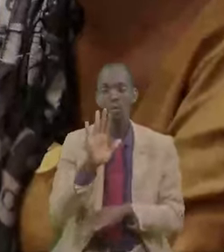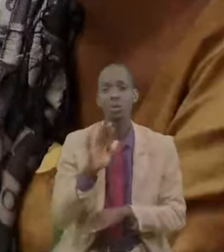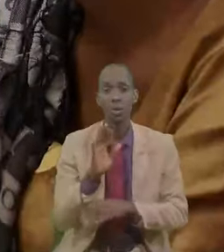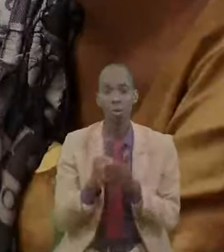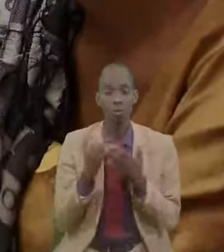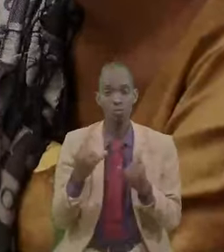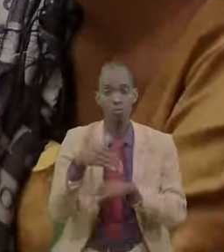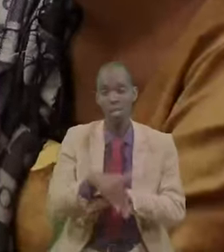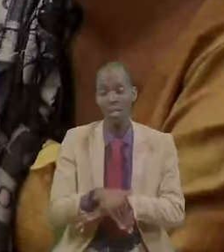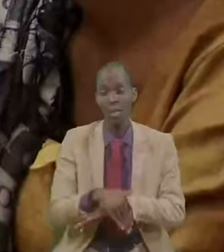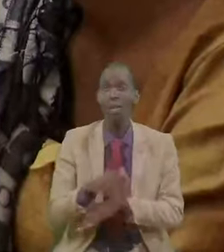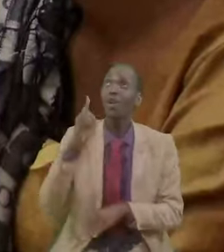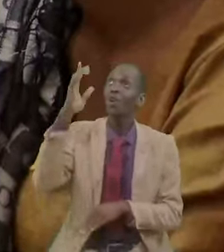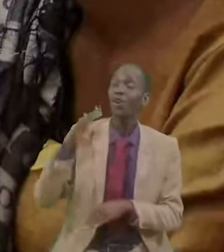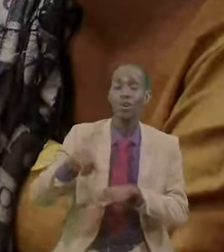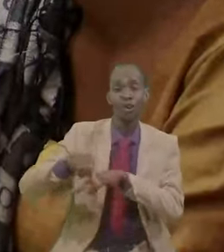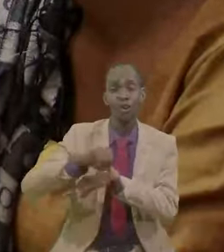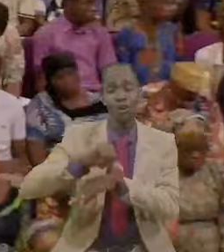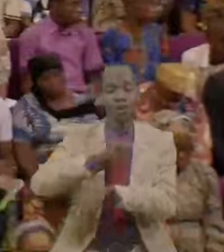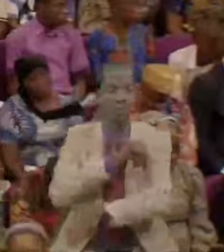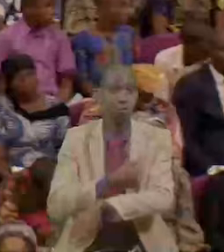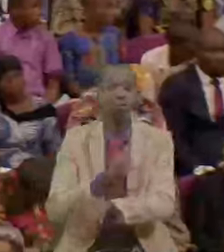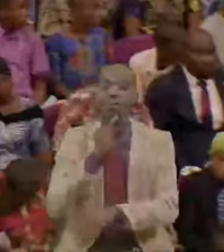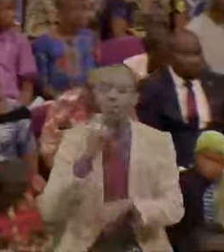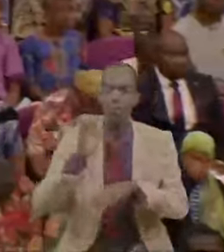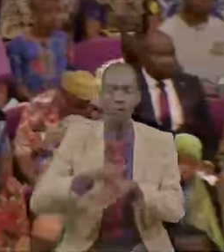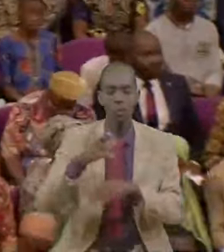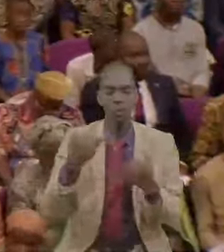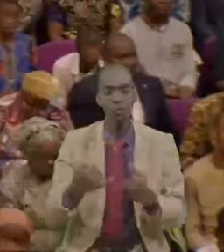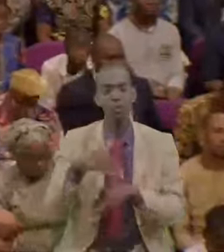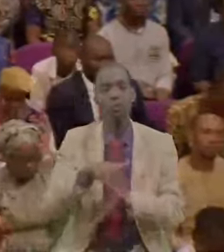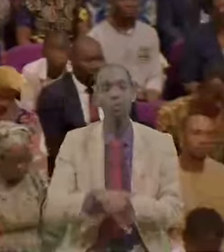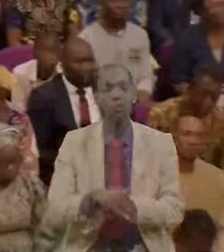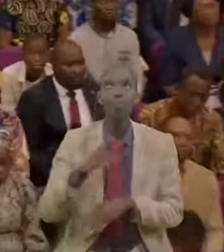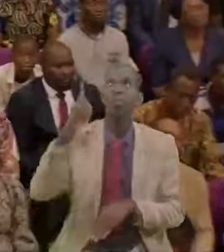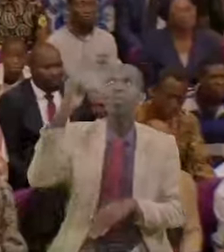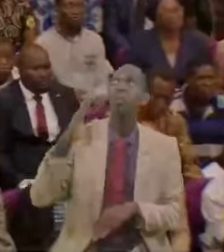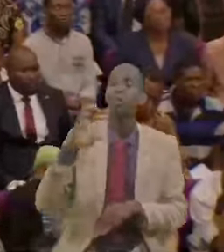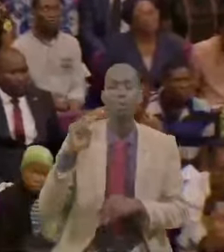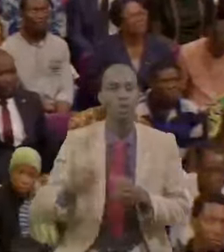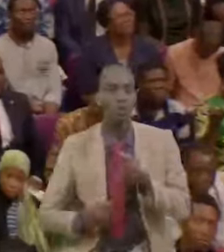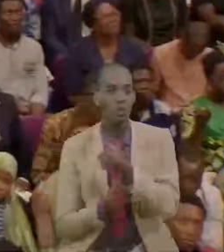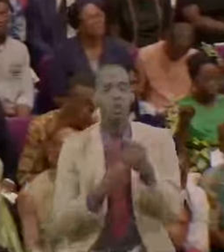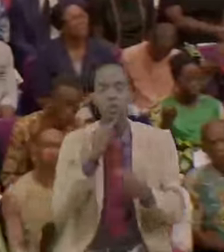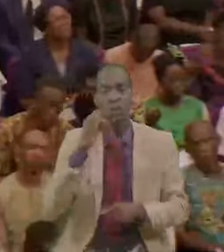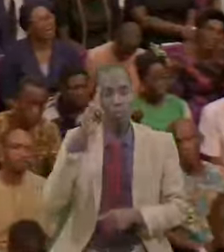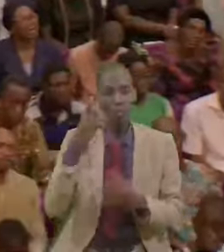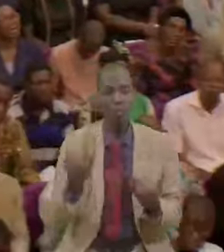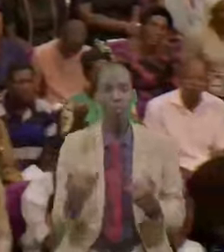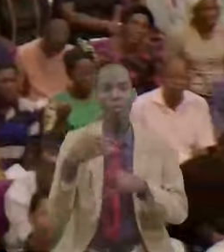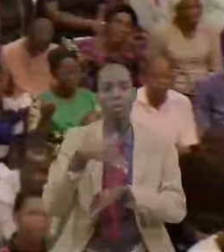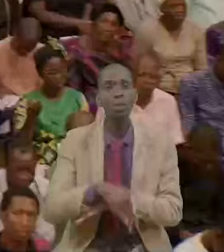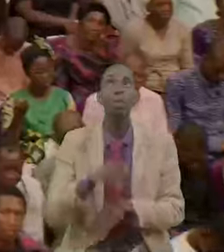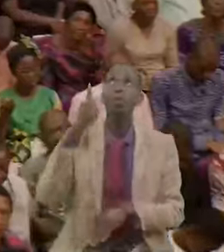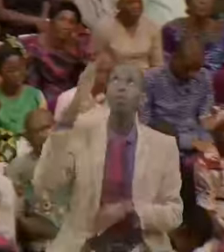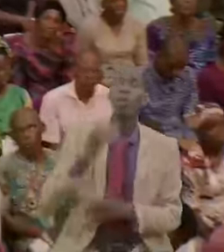soir. L'autorité de Dieu est sur vous ce soir. Le soutien de Dieu est pour vous ce soir.